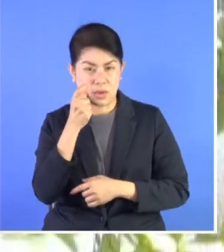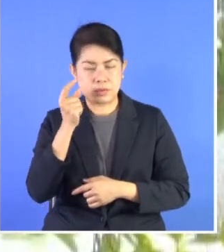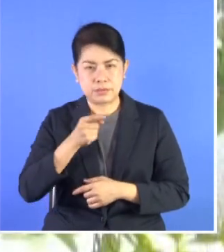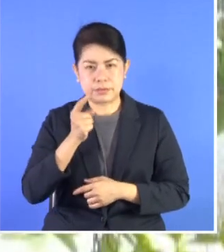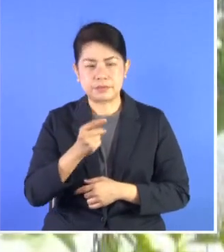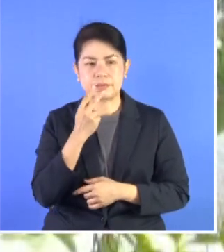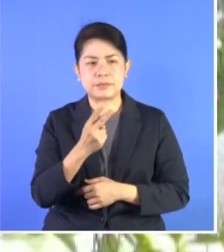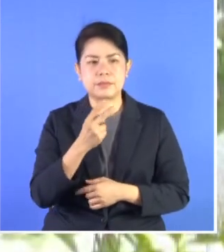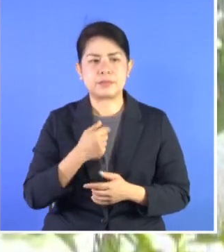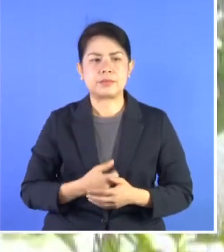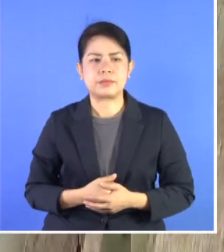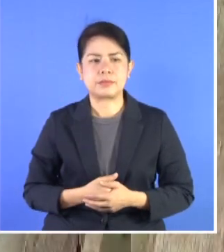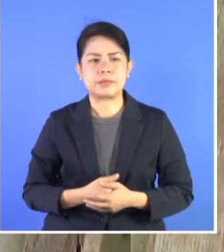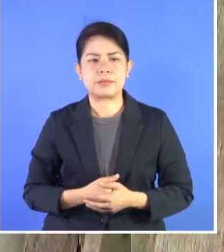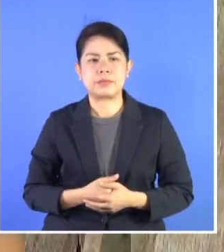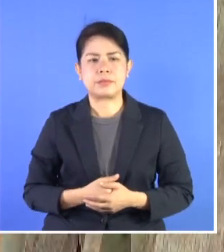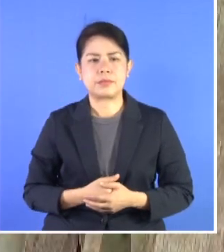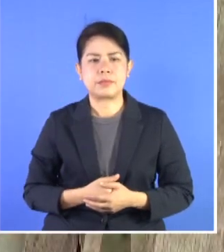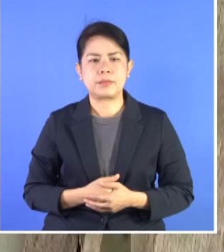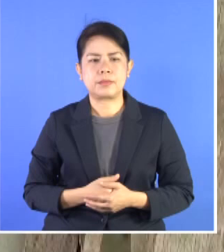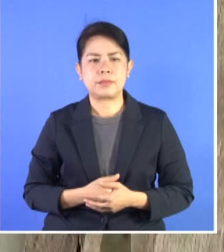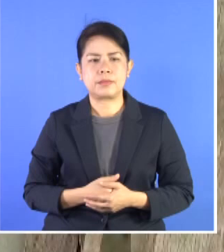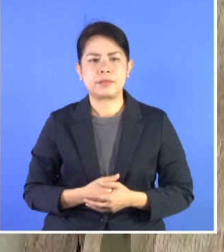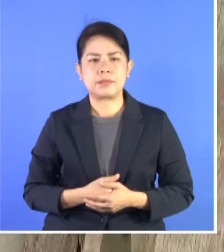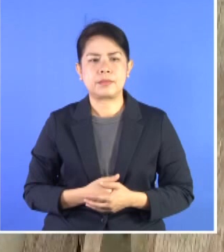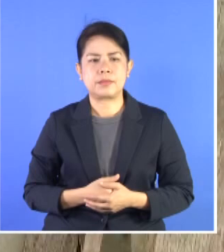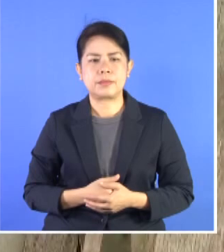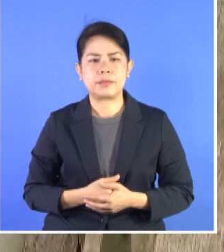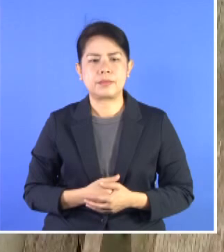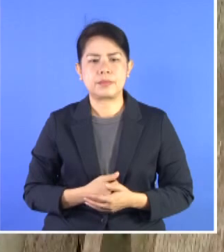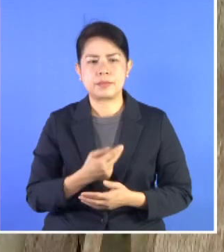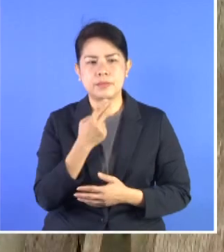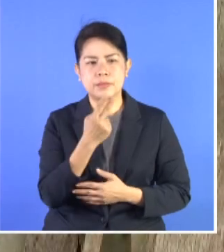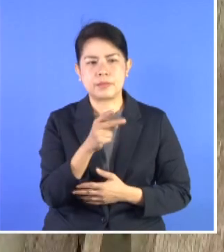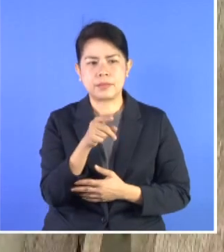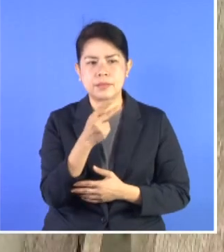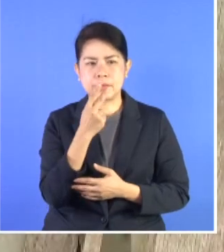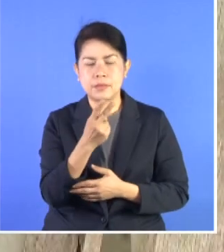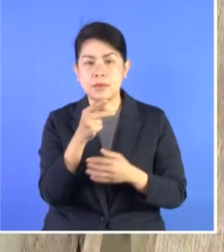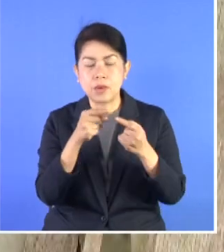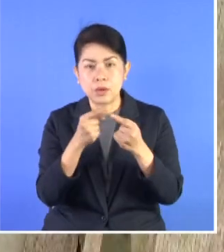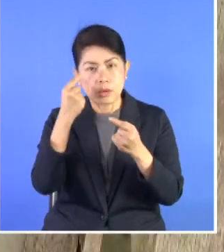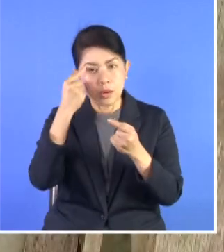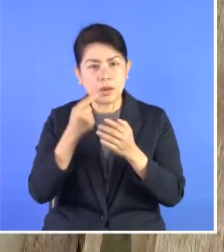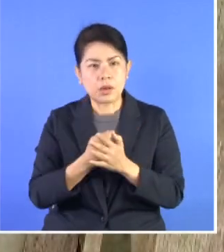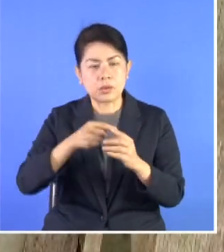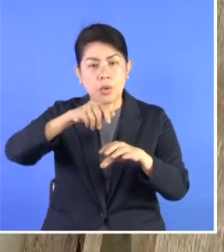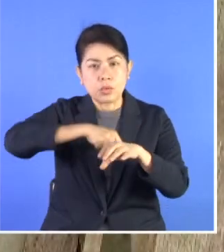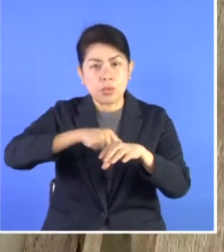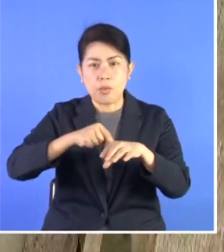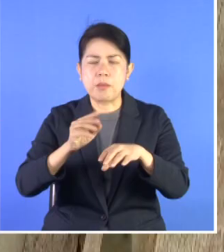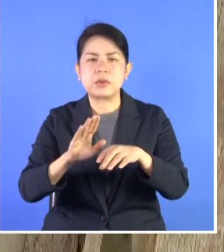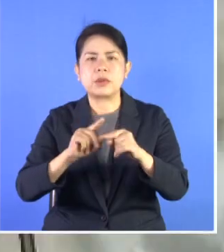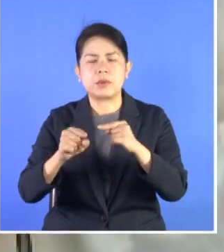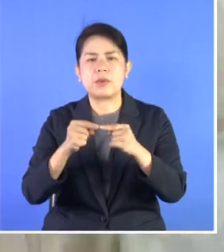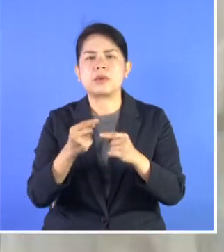ราใส่หมวก เรา ใส่ หัวพี่เขาเนี่ยเนี่ยเอาบวกมาใส่ได้เลยนี ่โอ้นี ่มันส้มโอนี่นาเนี่ยเอาไปจับปั๊บหลุดเลยมันแก่แล้ว